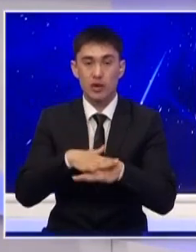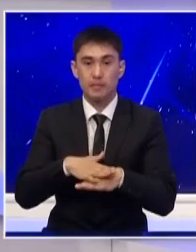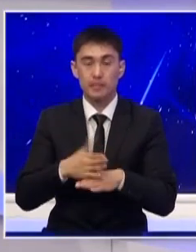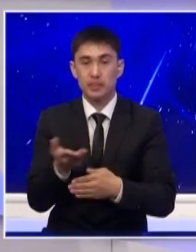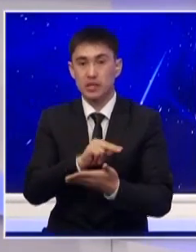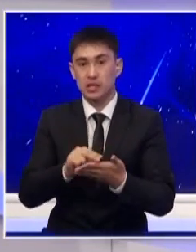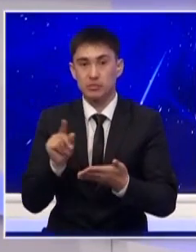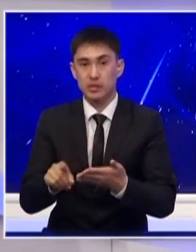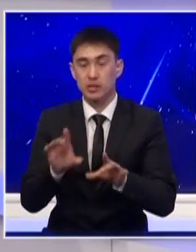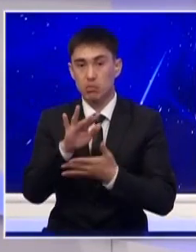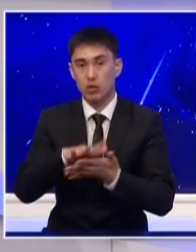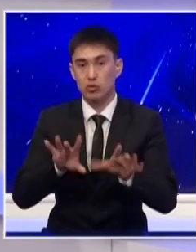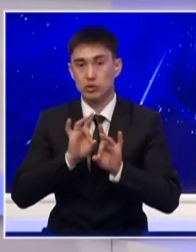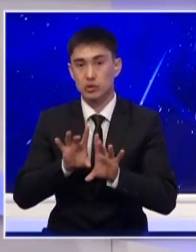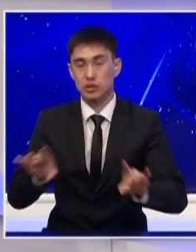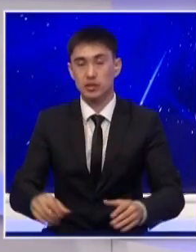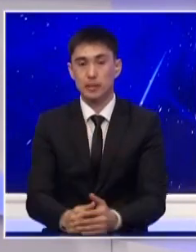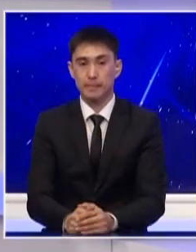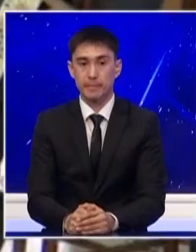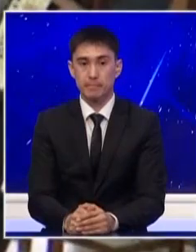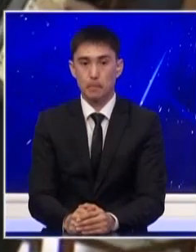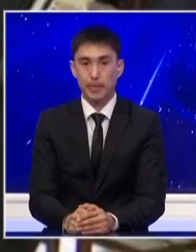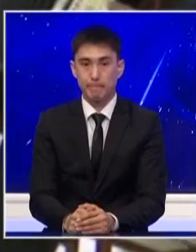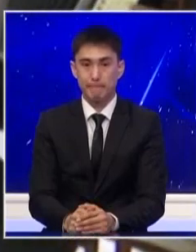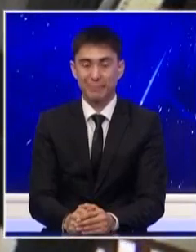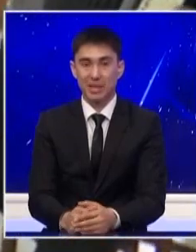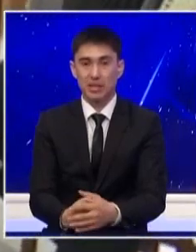народа. Наш корреспондент продолжит.